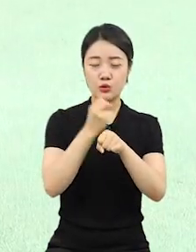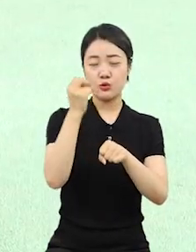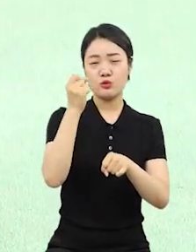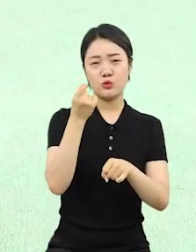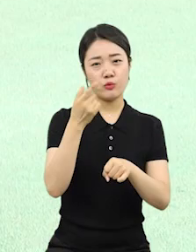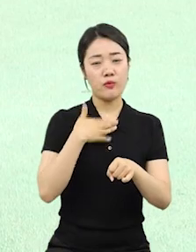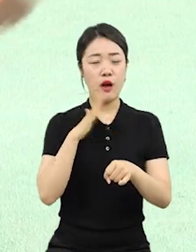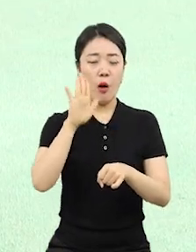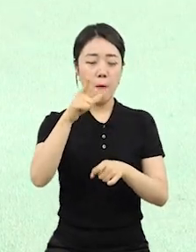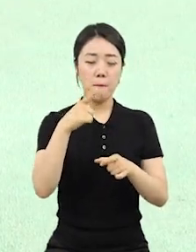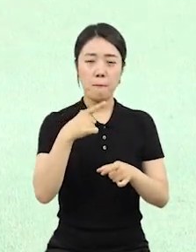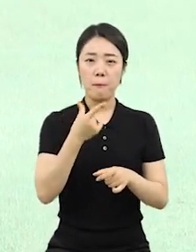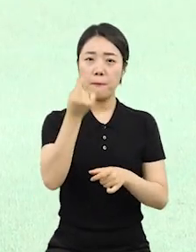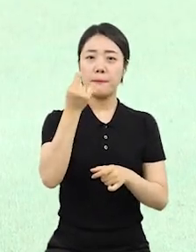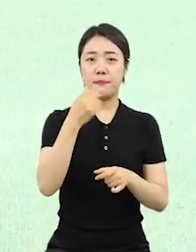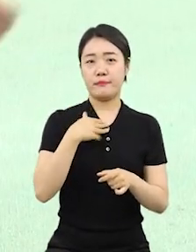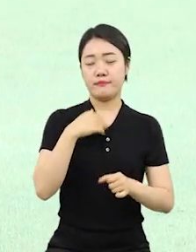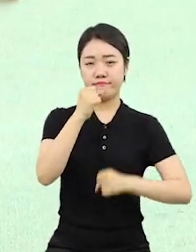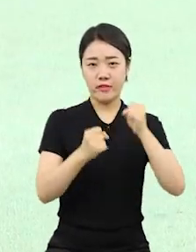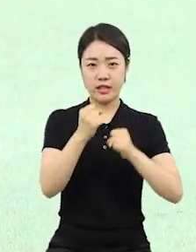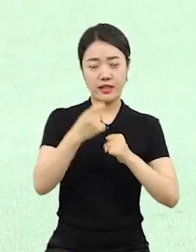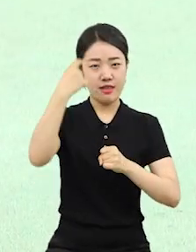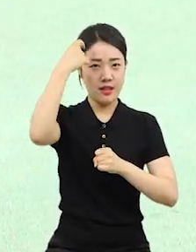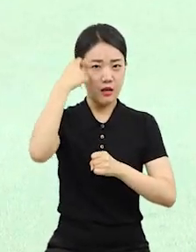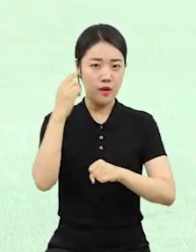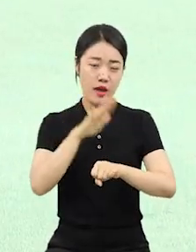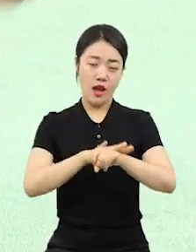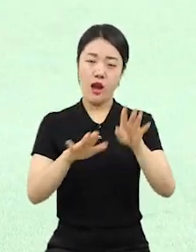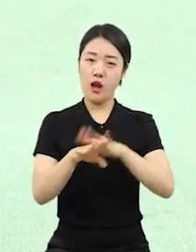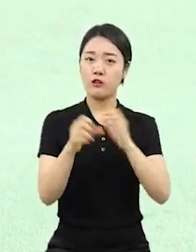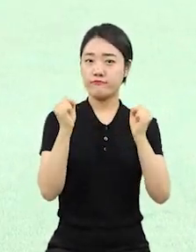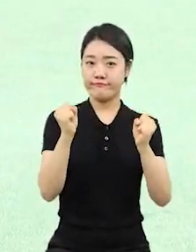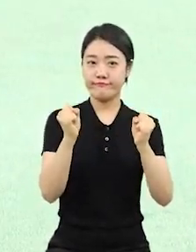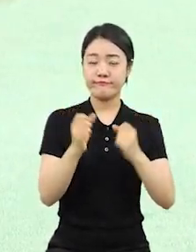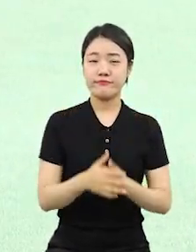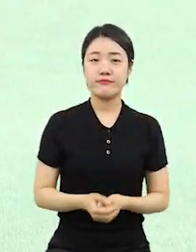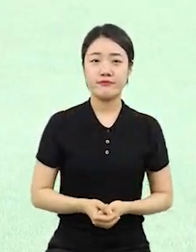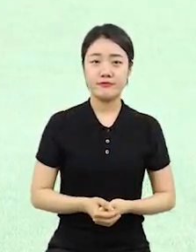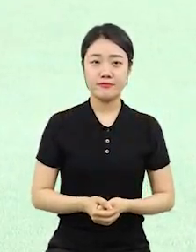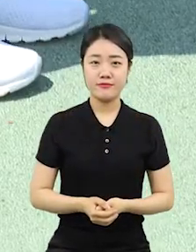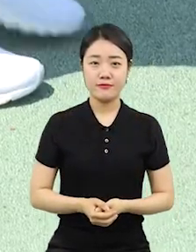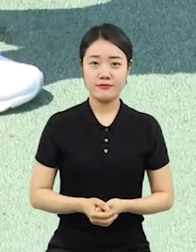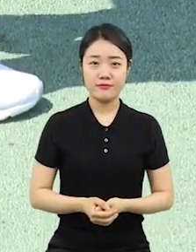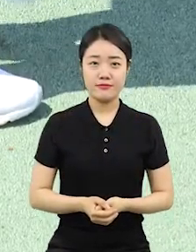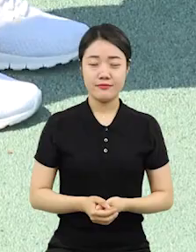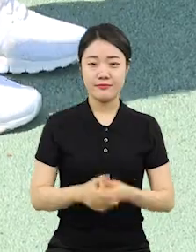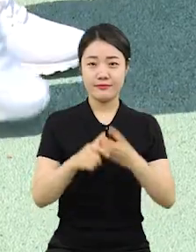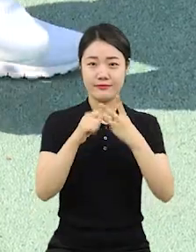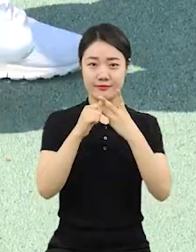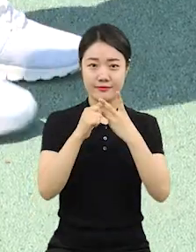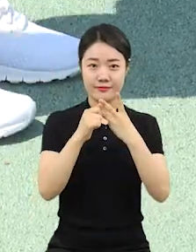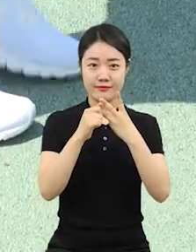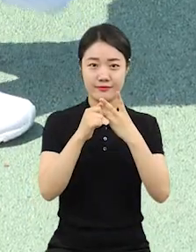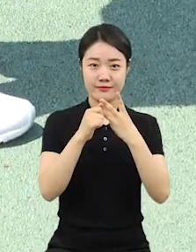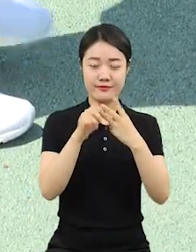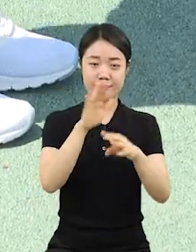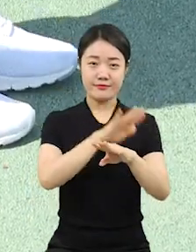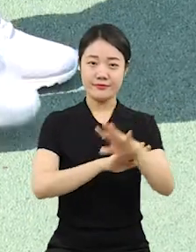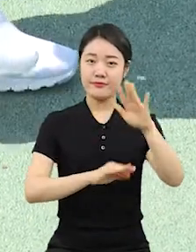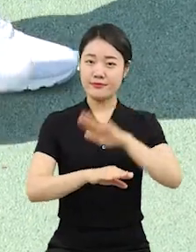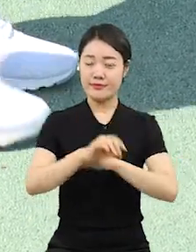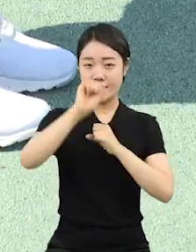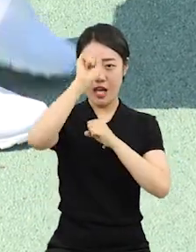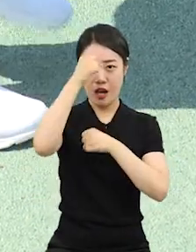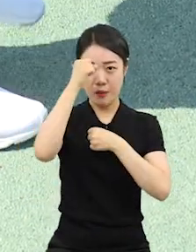상체가 앞으로 먼저 나간다는 느낌으로 양손은 주먹을 쥡니다. 셋째, 양팔과